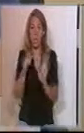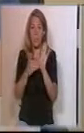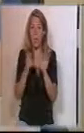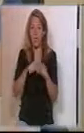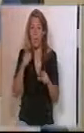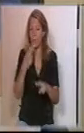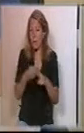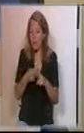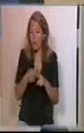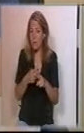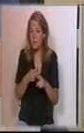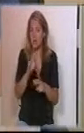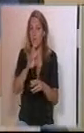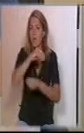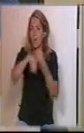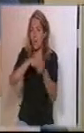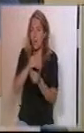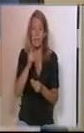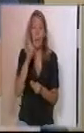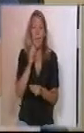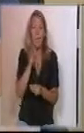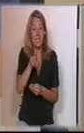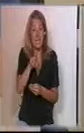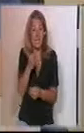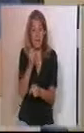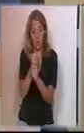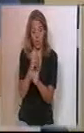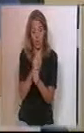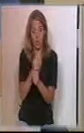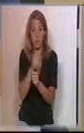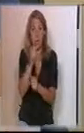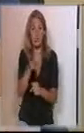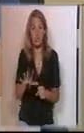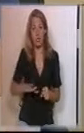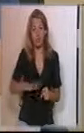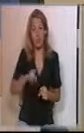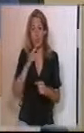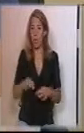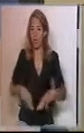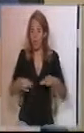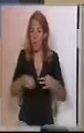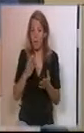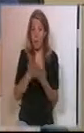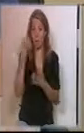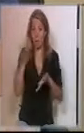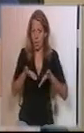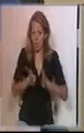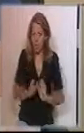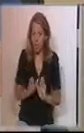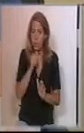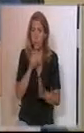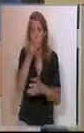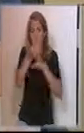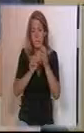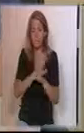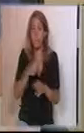zbog bolesti, to se javlja neko iz njihove porodice, majka ili sestra da uradi. I to su žene koje su zdrave, koje su već rađale, koje su ispitane